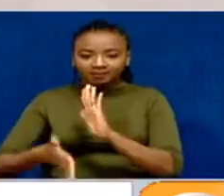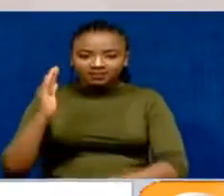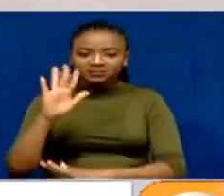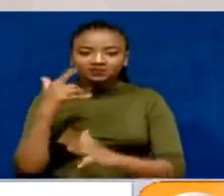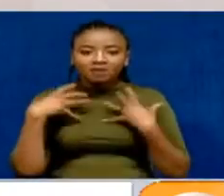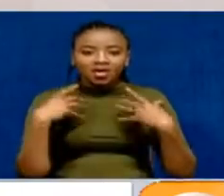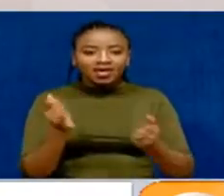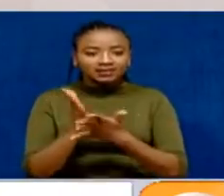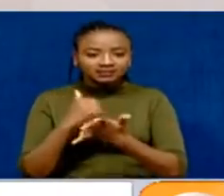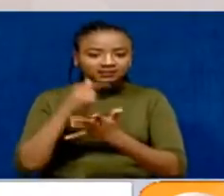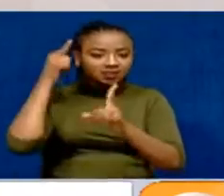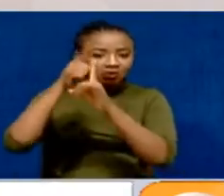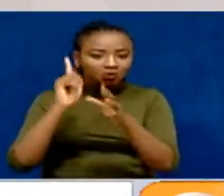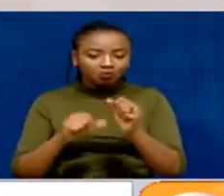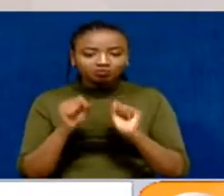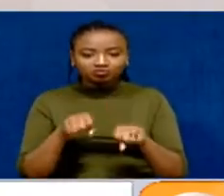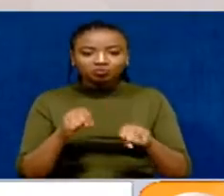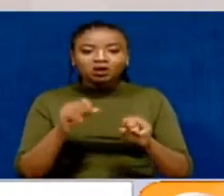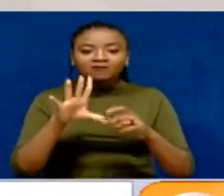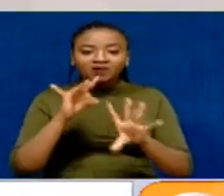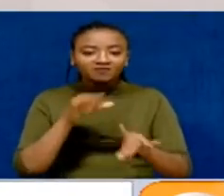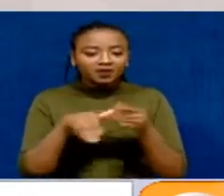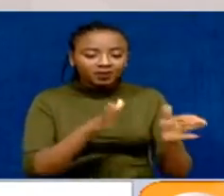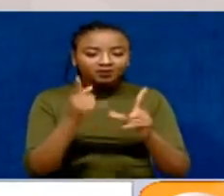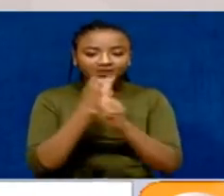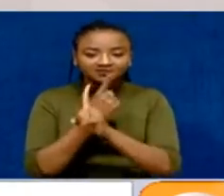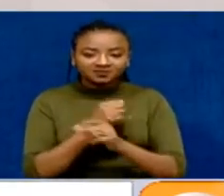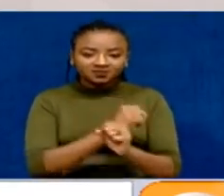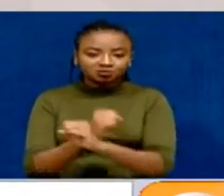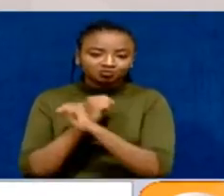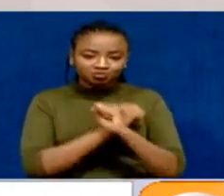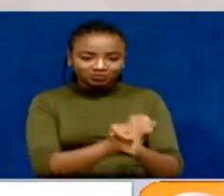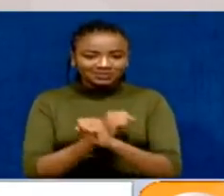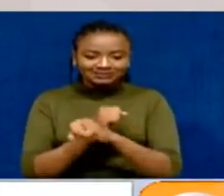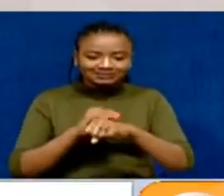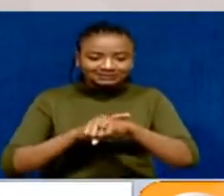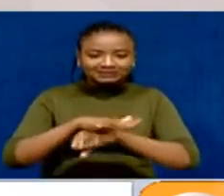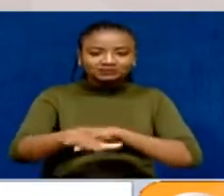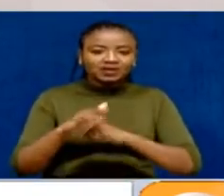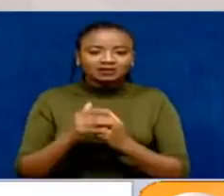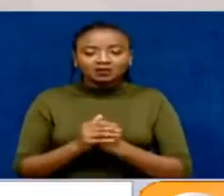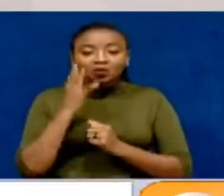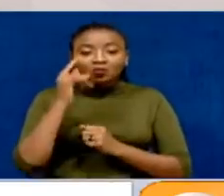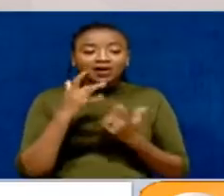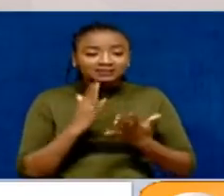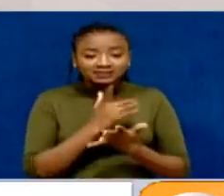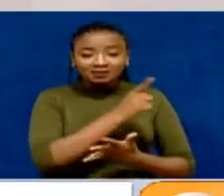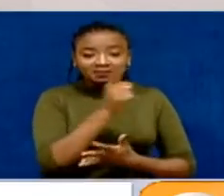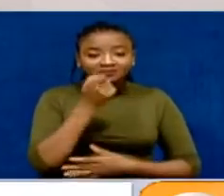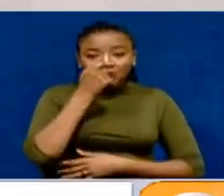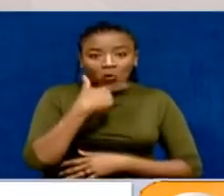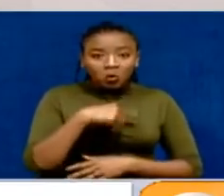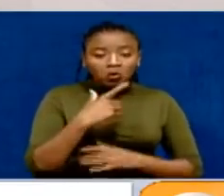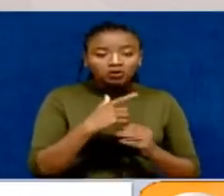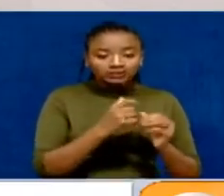sekta ya afya kutafuta mbinu ya kuzuia maambukizi mapya miongoni mwa vijana, ikizingatiwa kuwa kutoshiriki ngono kwa walio na kati ya